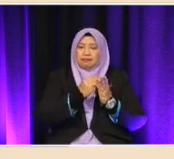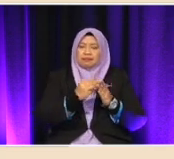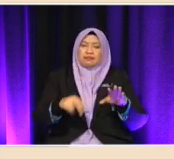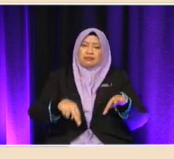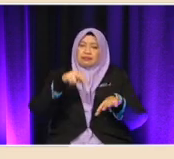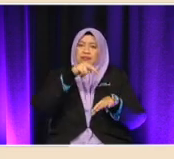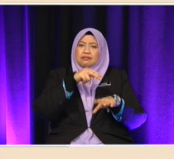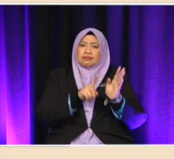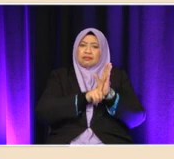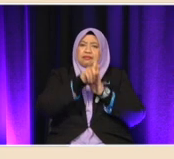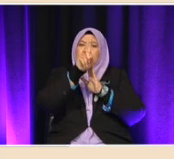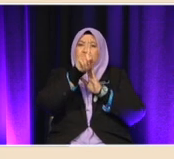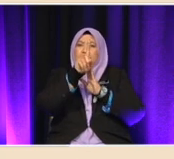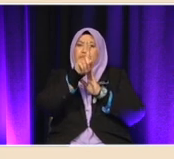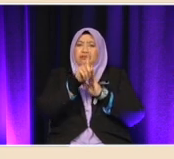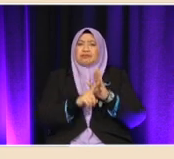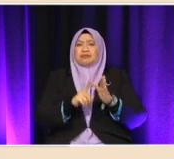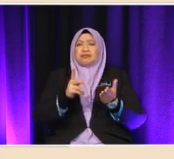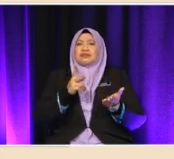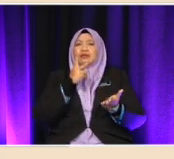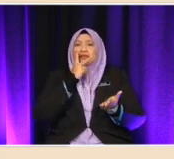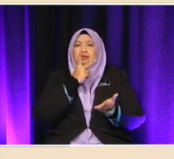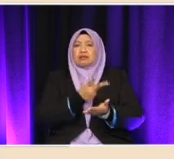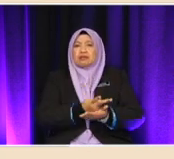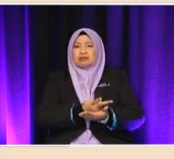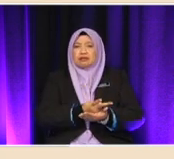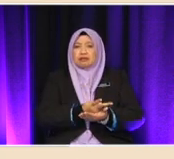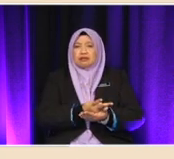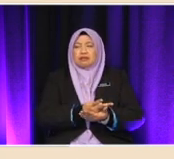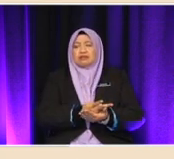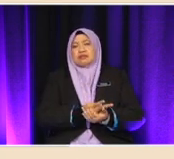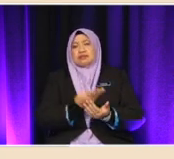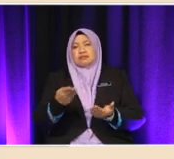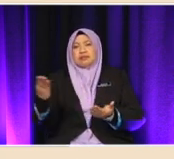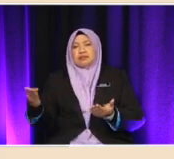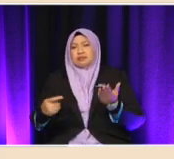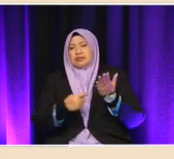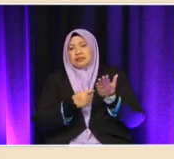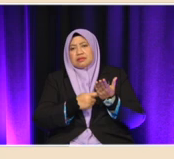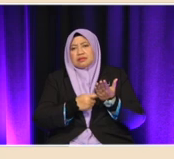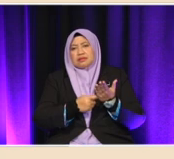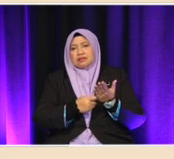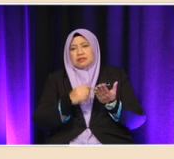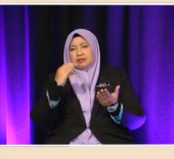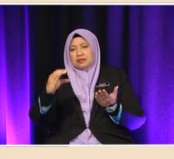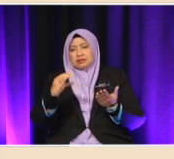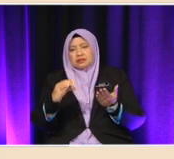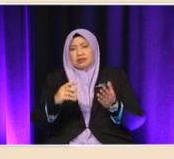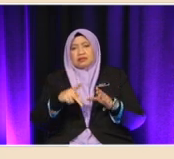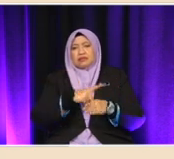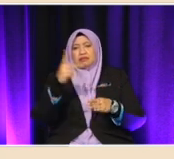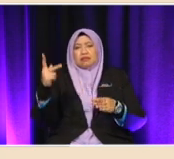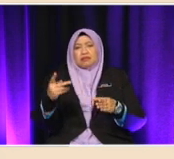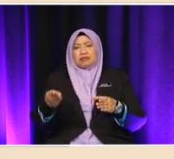quality barang yang bertambah penawaran bergerak ke kiri si penawaran barang semakin meningkat dan